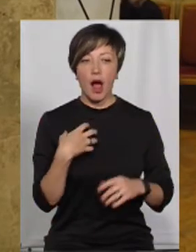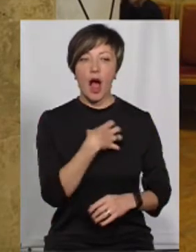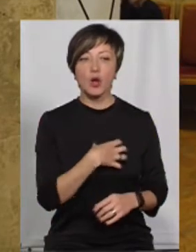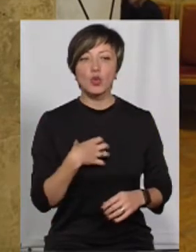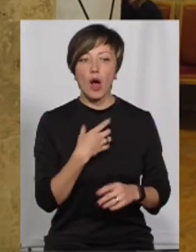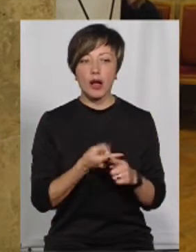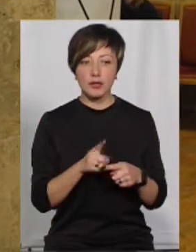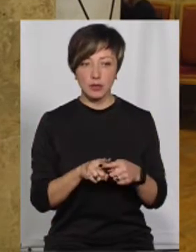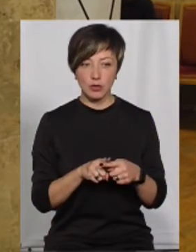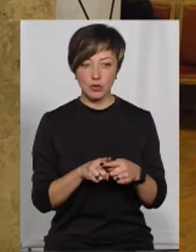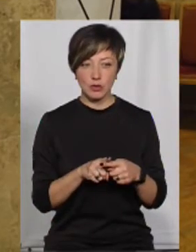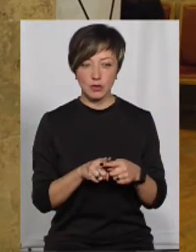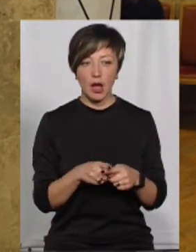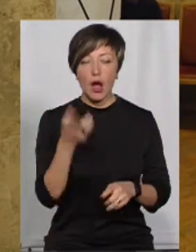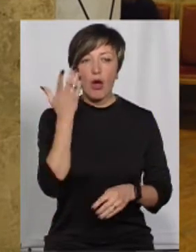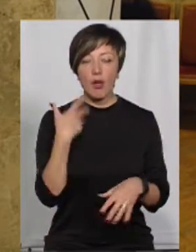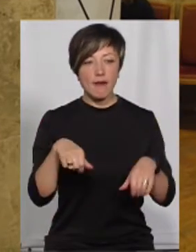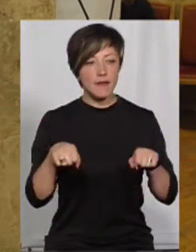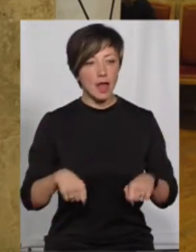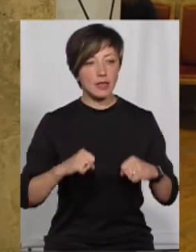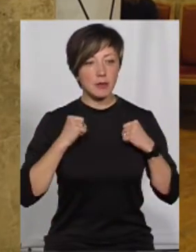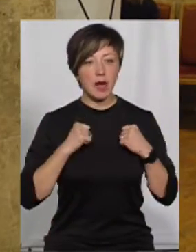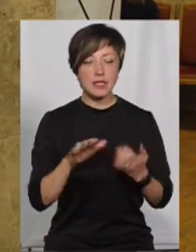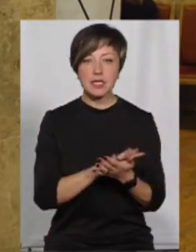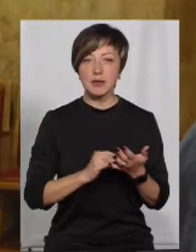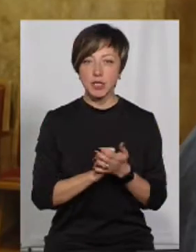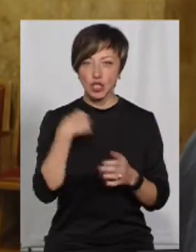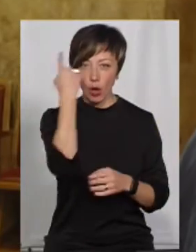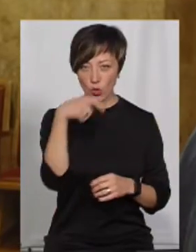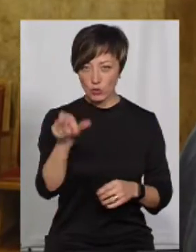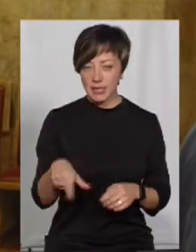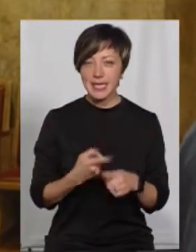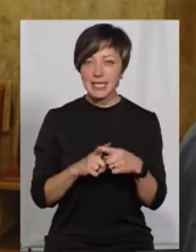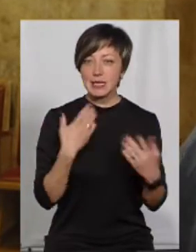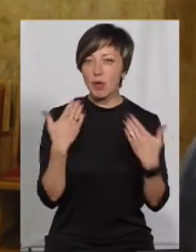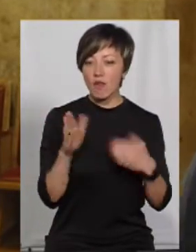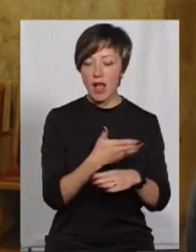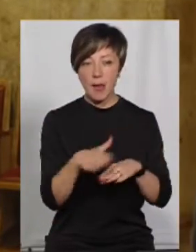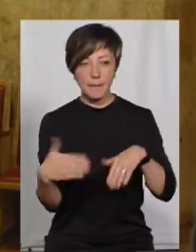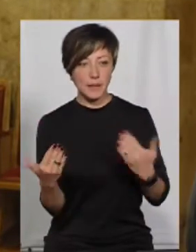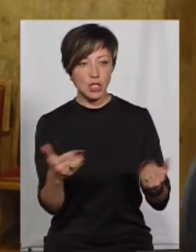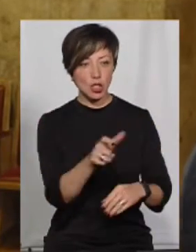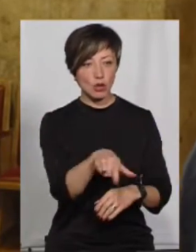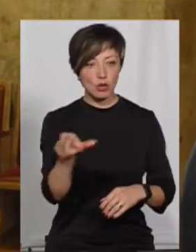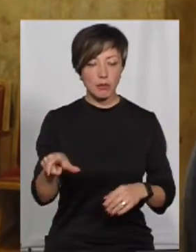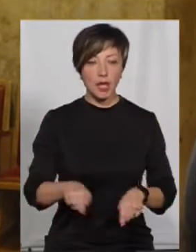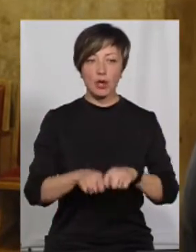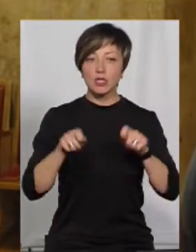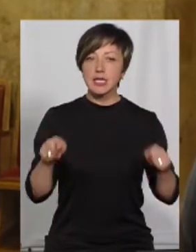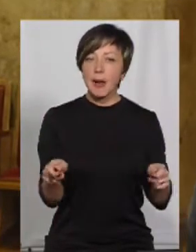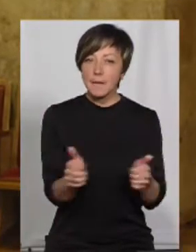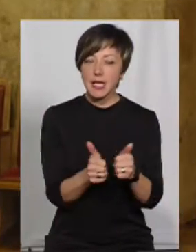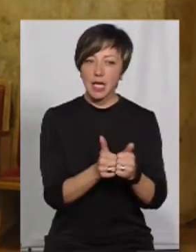актуальності, коли влада намагається знищити особистість, це спілкування між людьми, розкриття людських